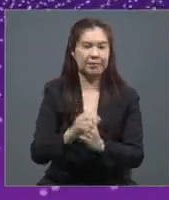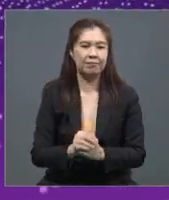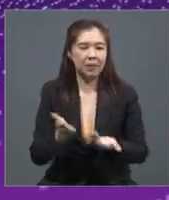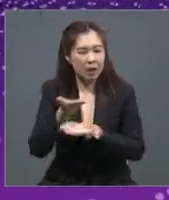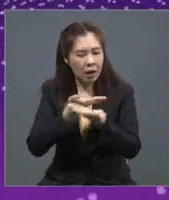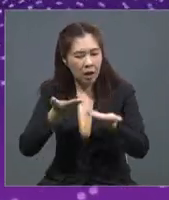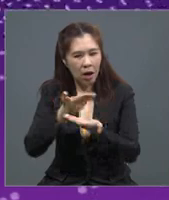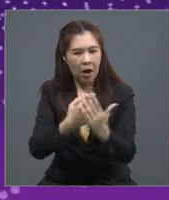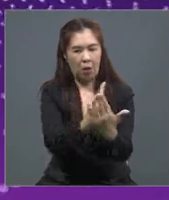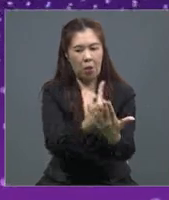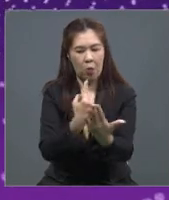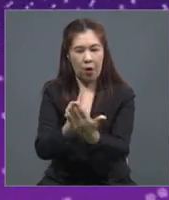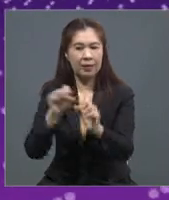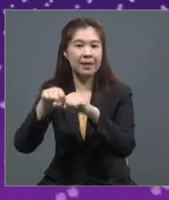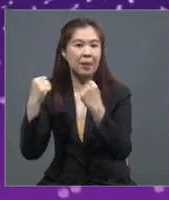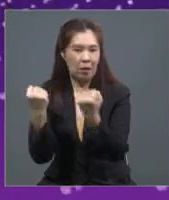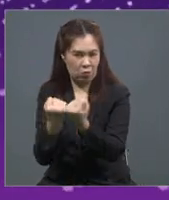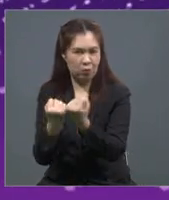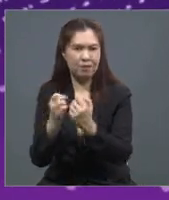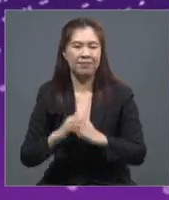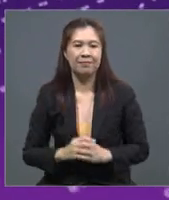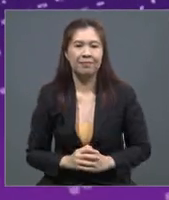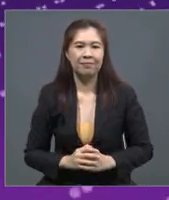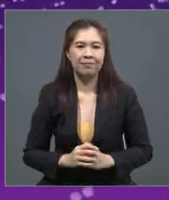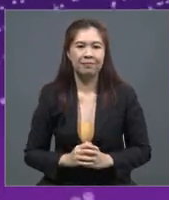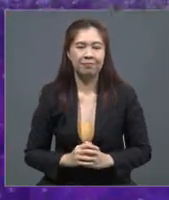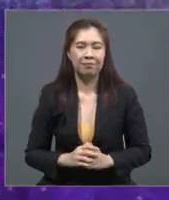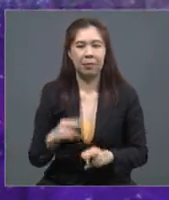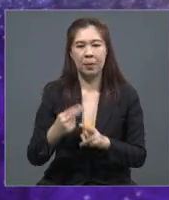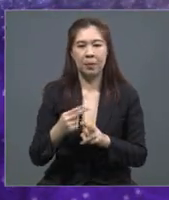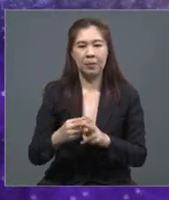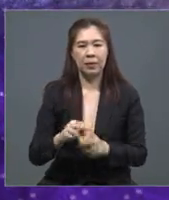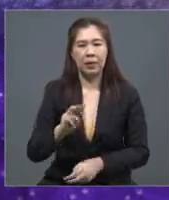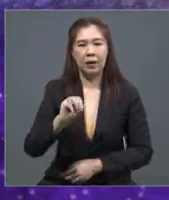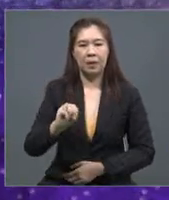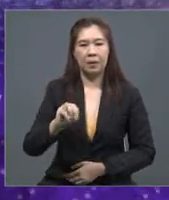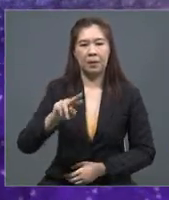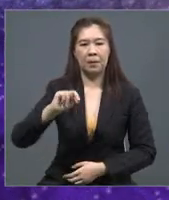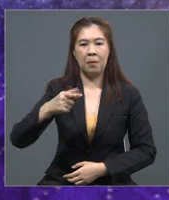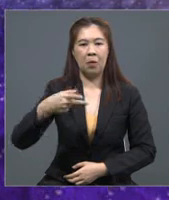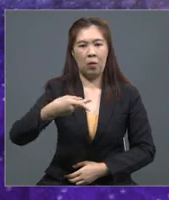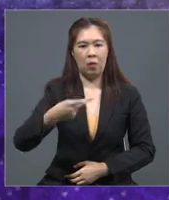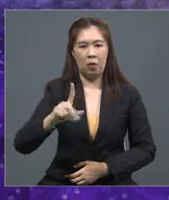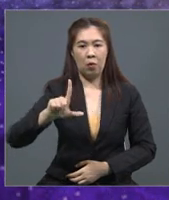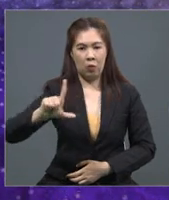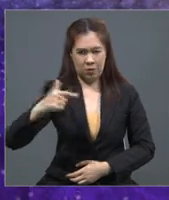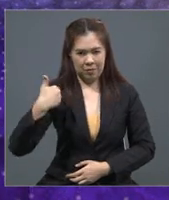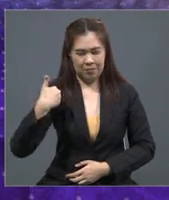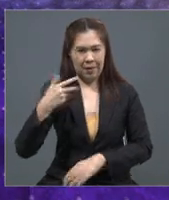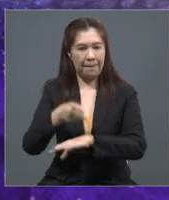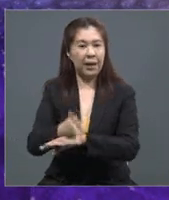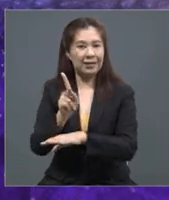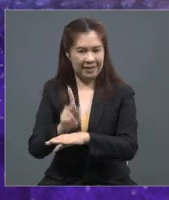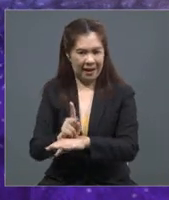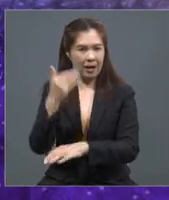กับผู้แทนสมาคมประมงด้วยนะคะโดยนายมงคลสุขเจริญค่ะประธานสมาคมการประมงแห่งประเทศ